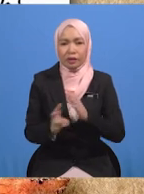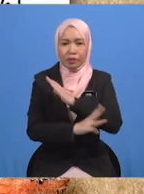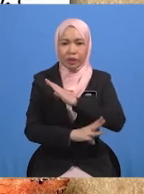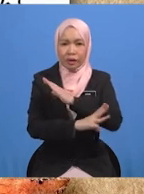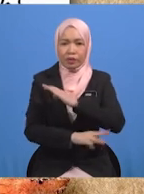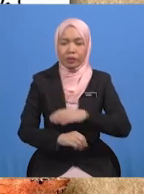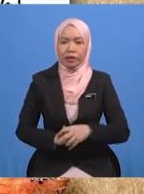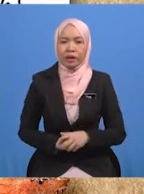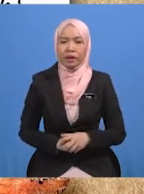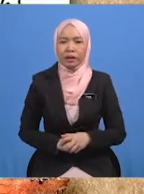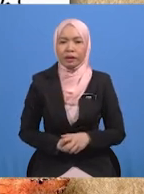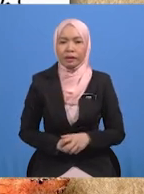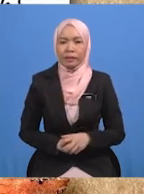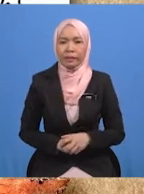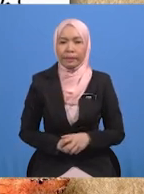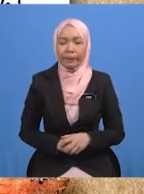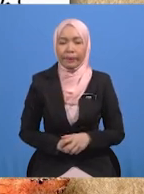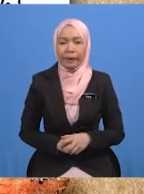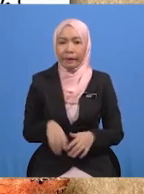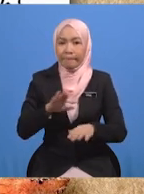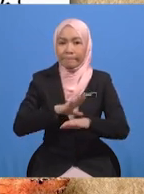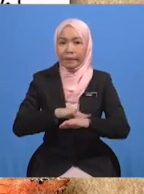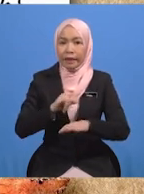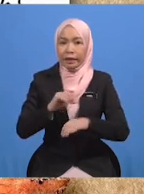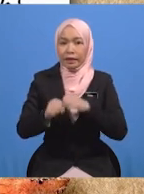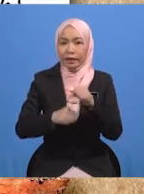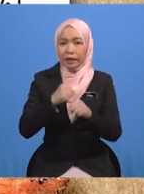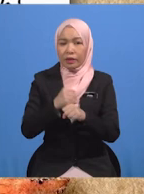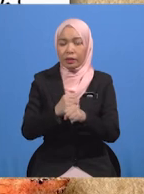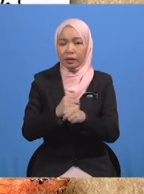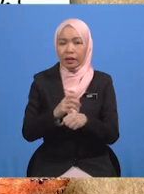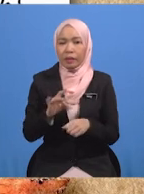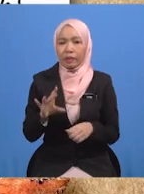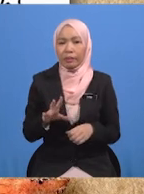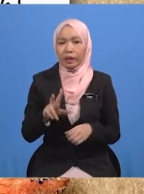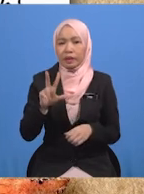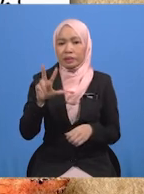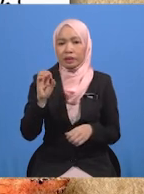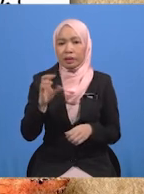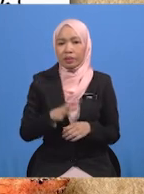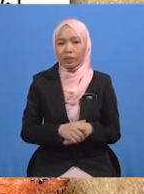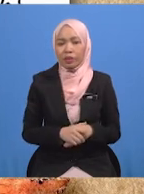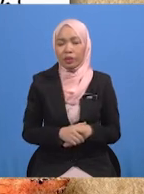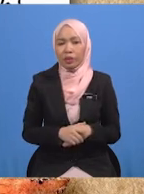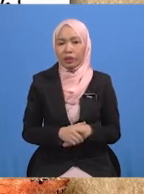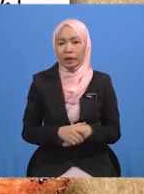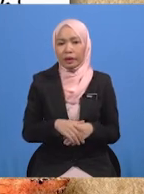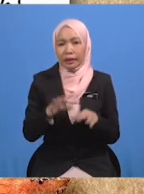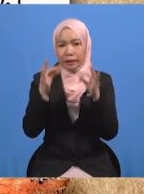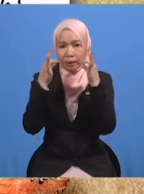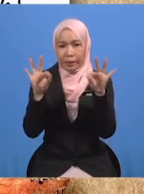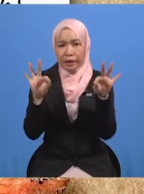Empayar Turki Uthmaniyah. Pada tahun 1830, Perancis bertindak menawan Algeria.